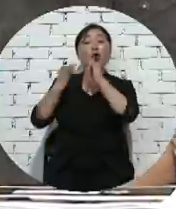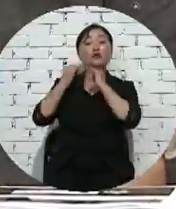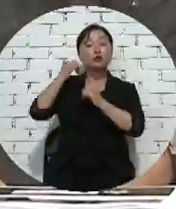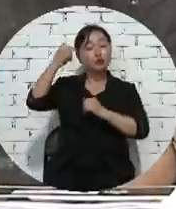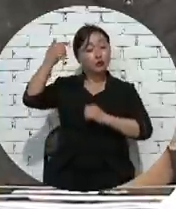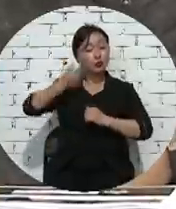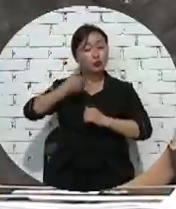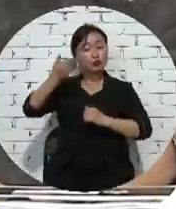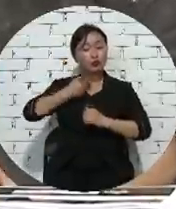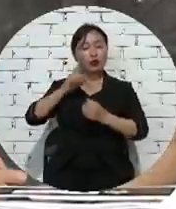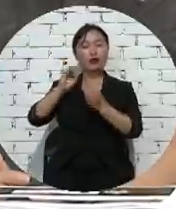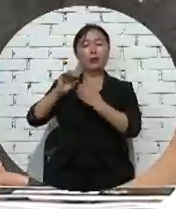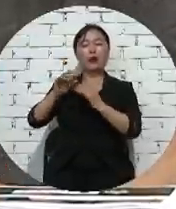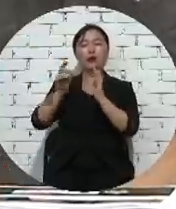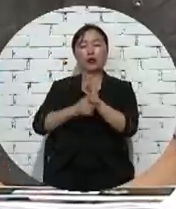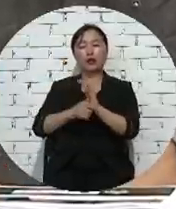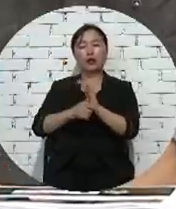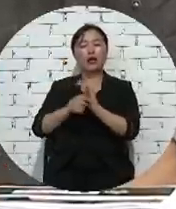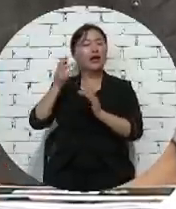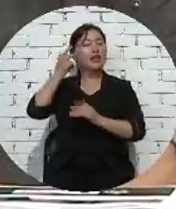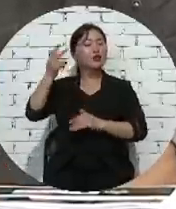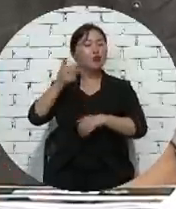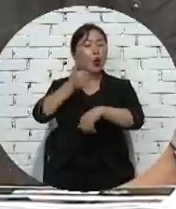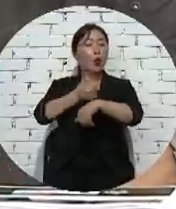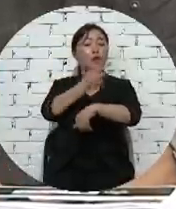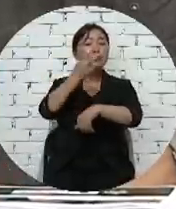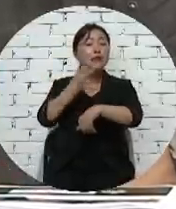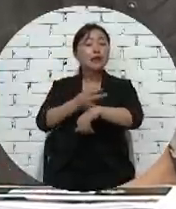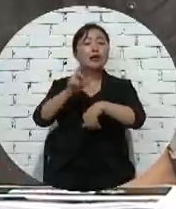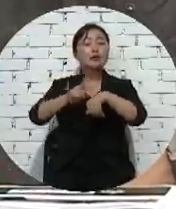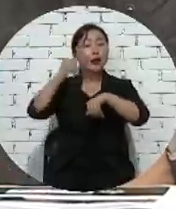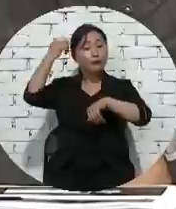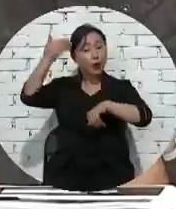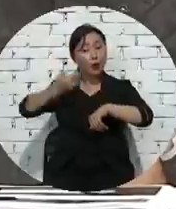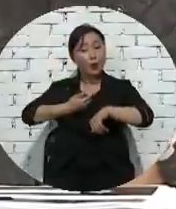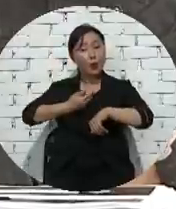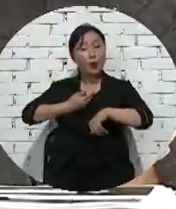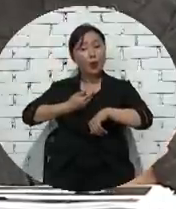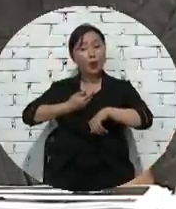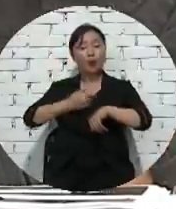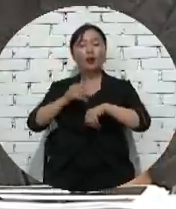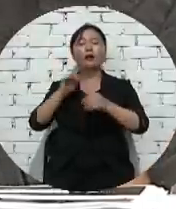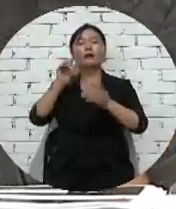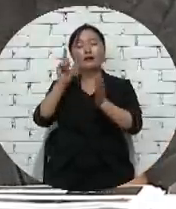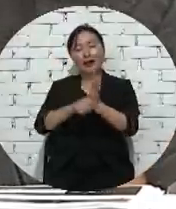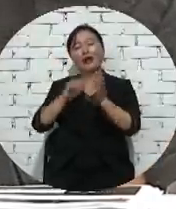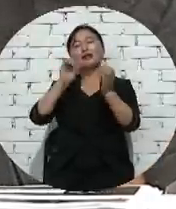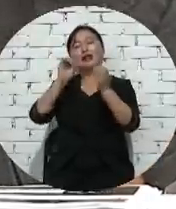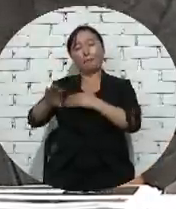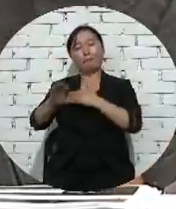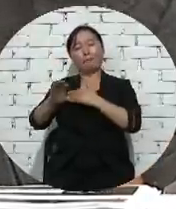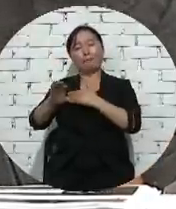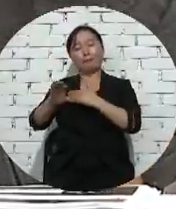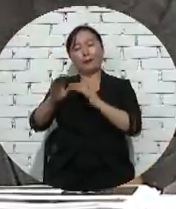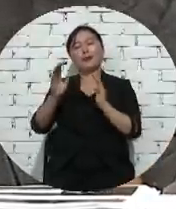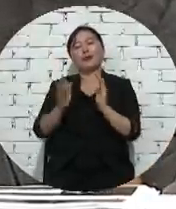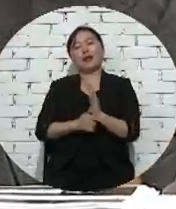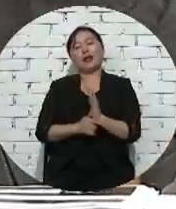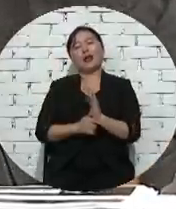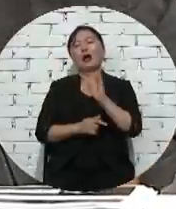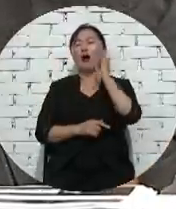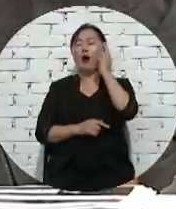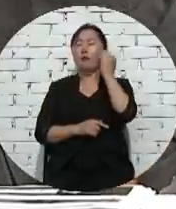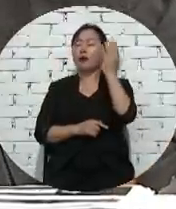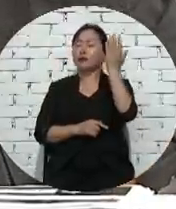그 주 52시간에 대해서 어떻게 생각하냐라고 하는 이제 그 답을 하는 과정에 제가 바로 그